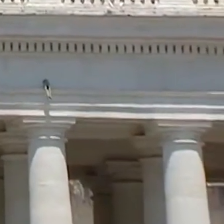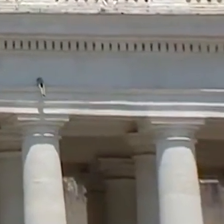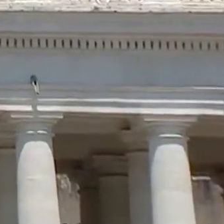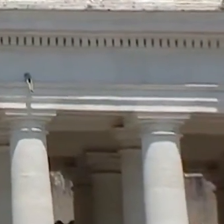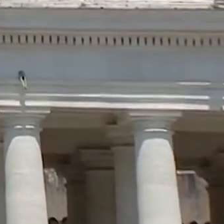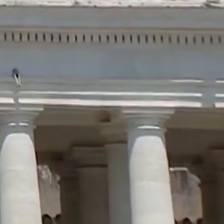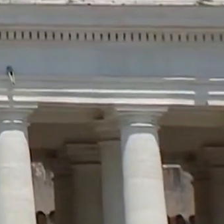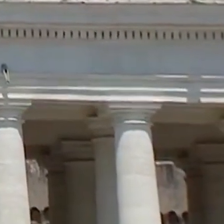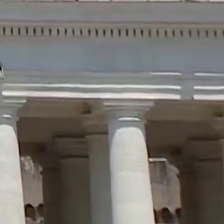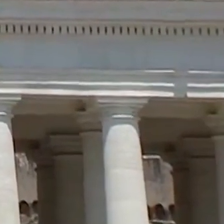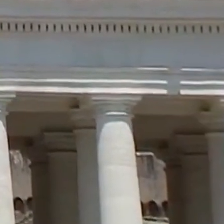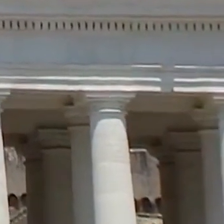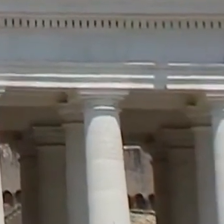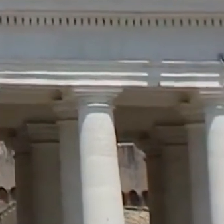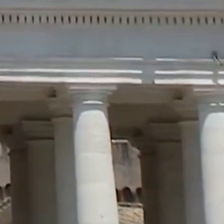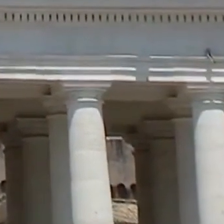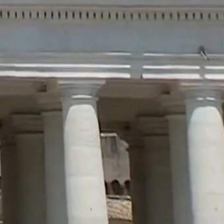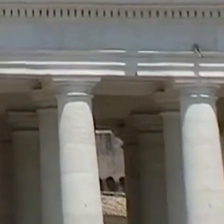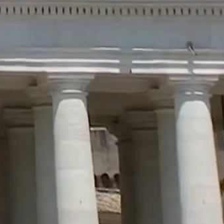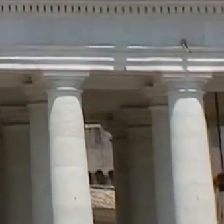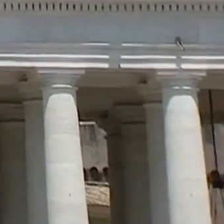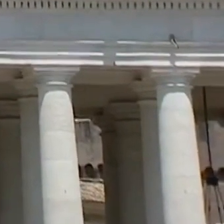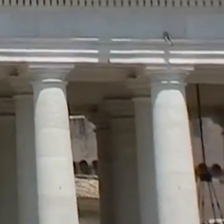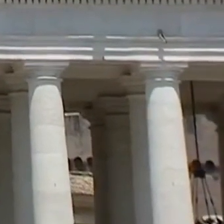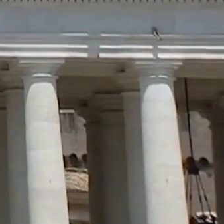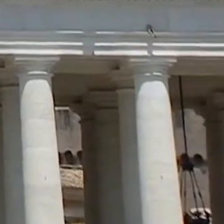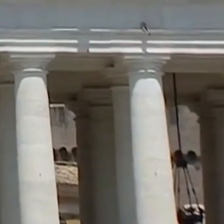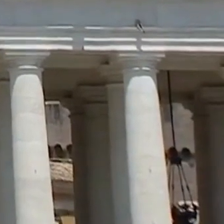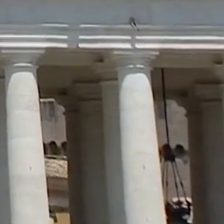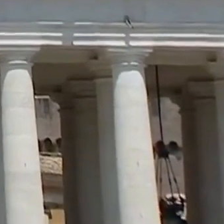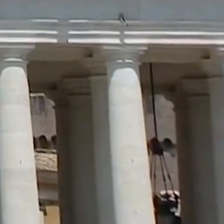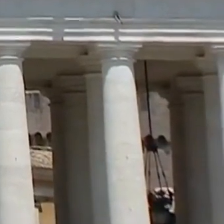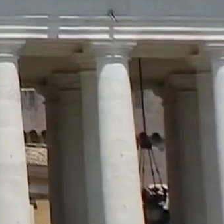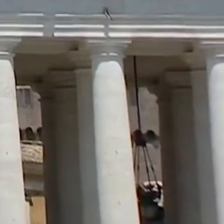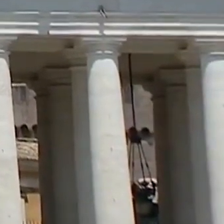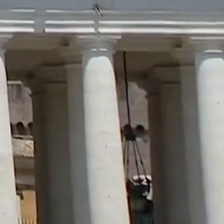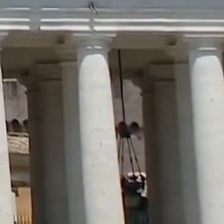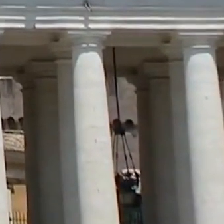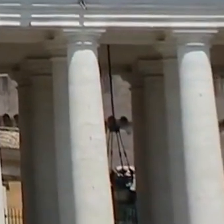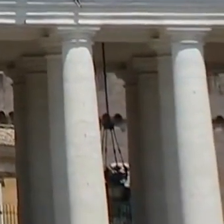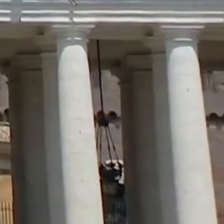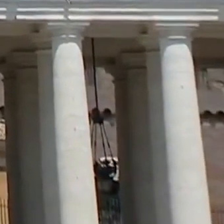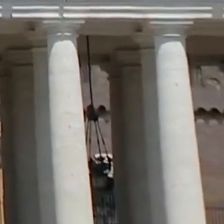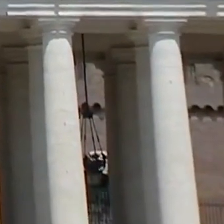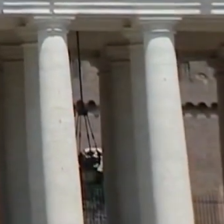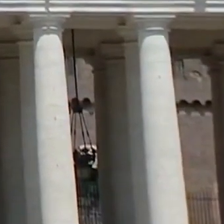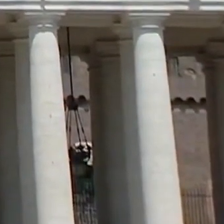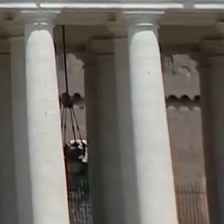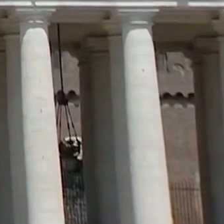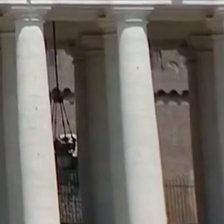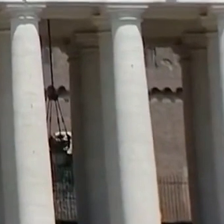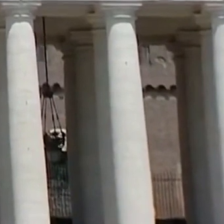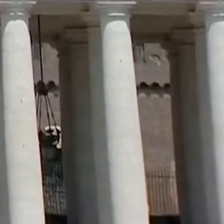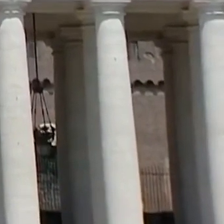24 de maio é um dia especial para os católicos da China. Todos os anos celebram a festa de Maria Auxiliadora, sua